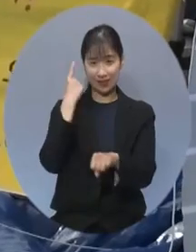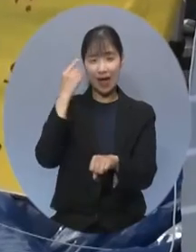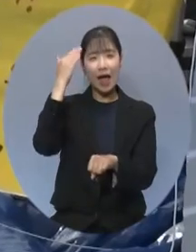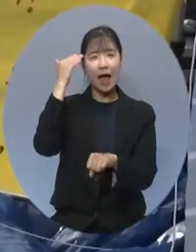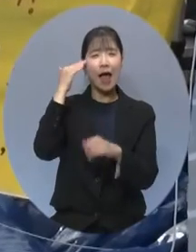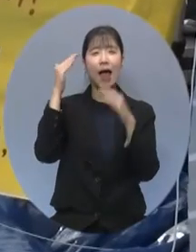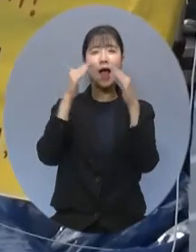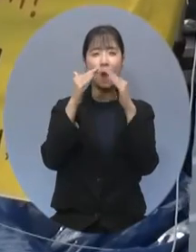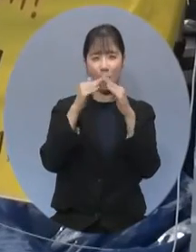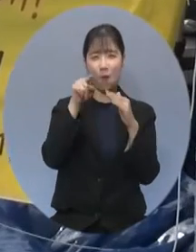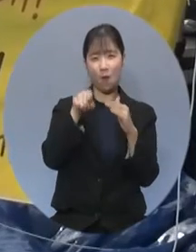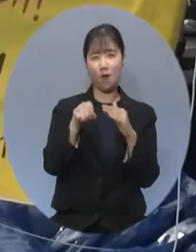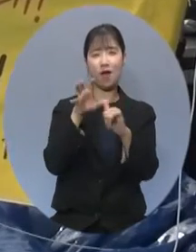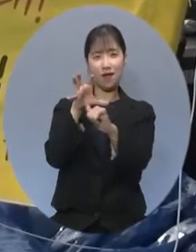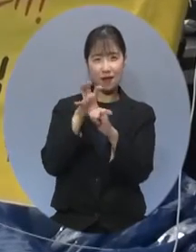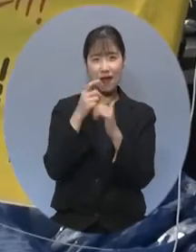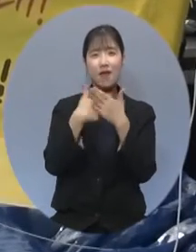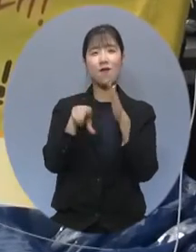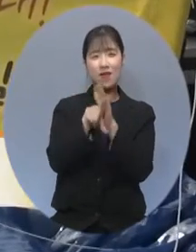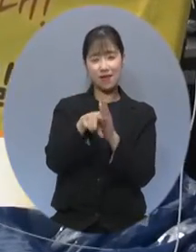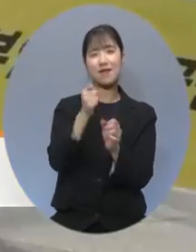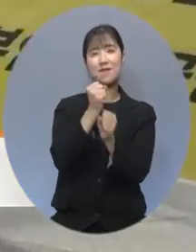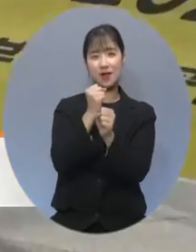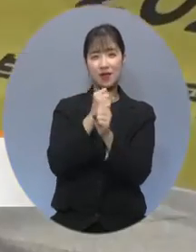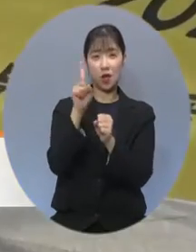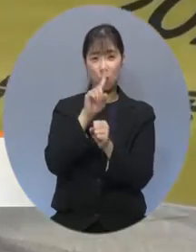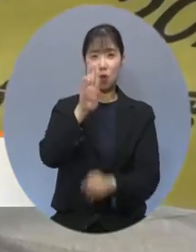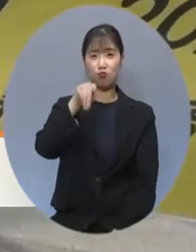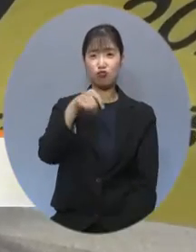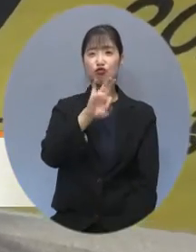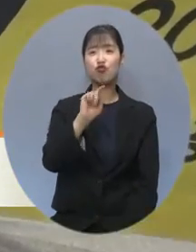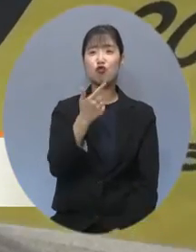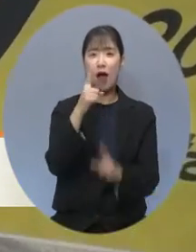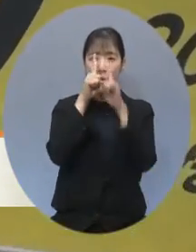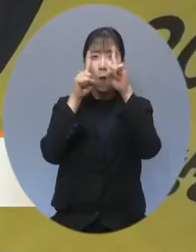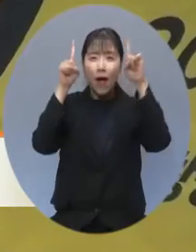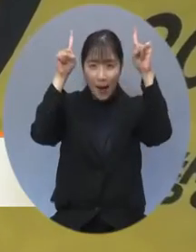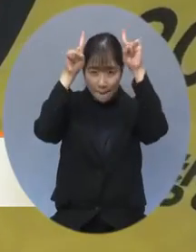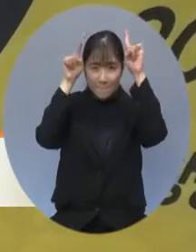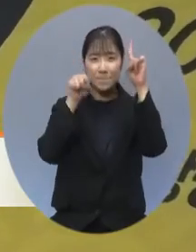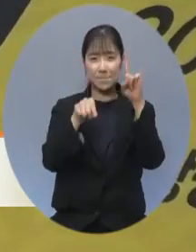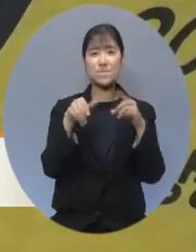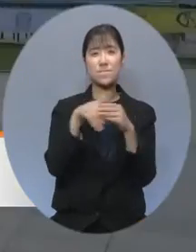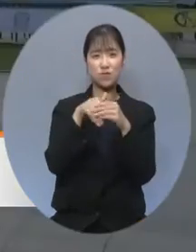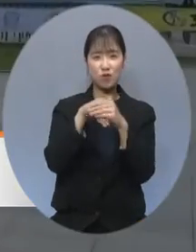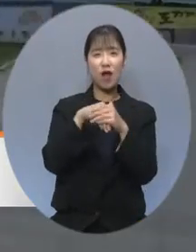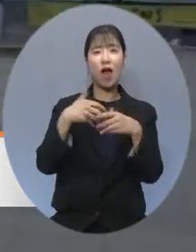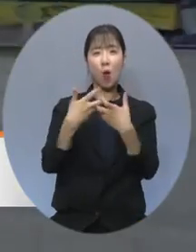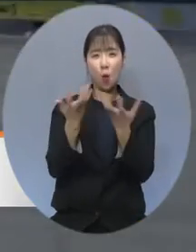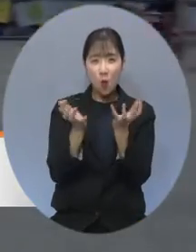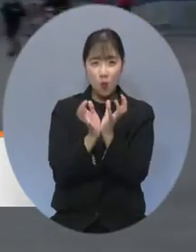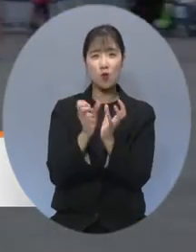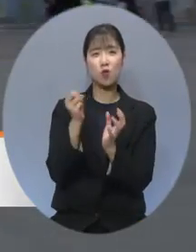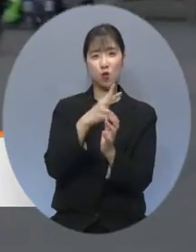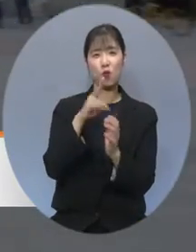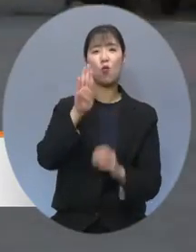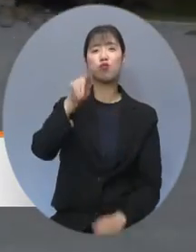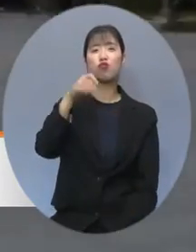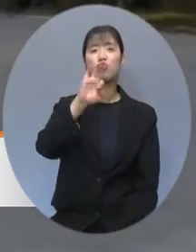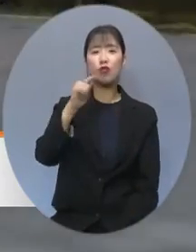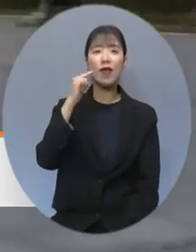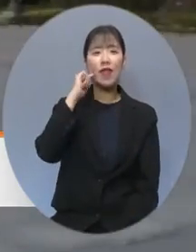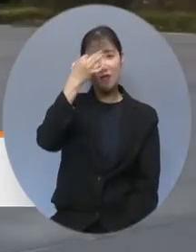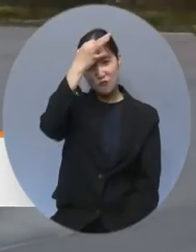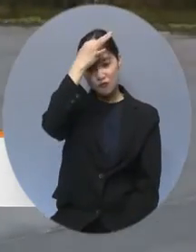자원활용 야간상설 공연 공모사업에 선정된 부안 도깨비가 전라북도 문화관광재단 주관, 부안군과 부안예술회관